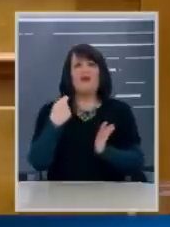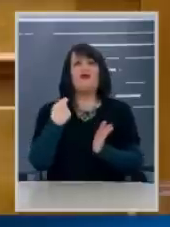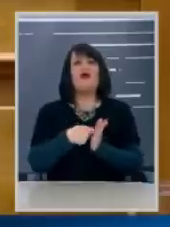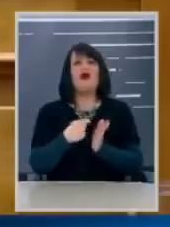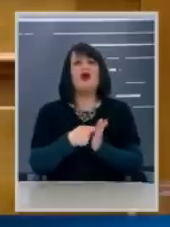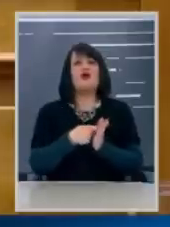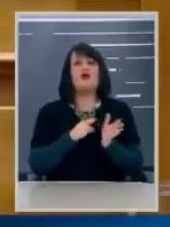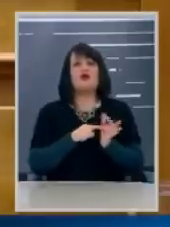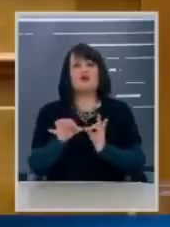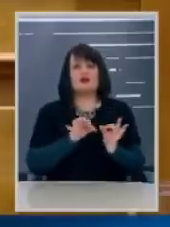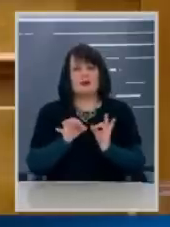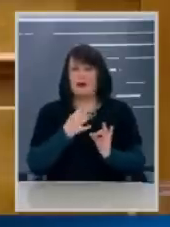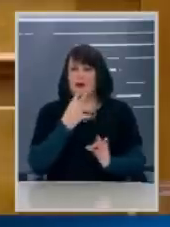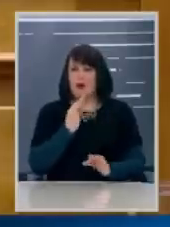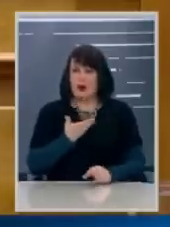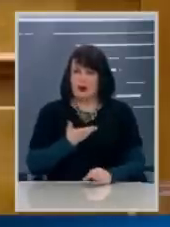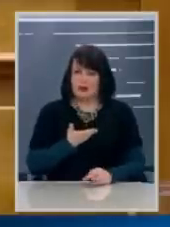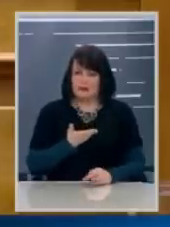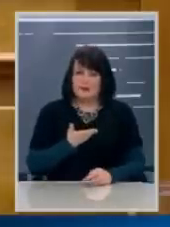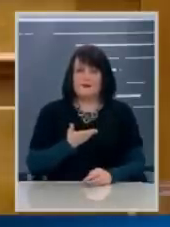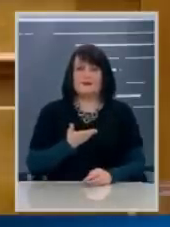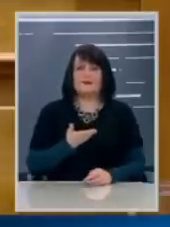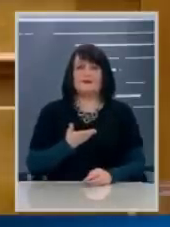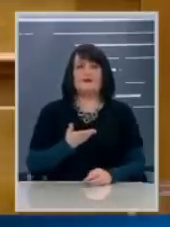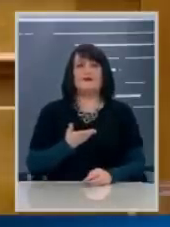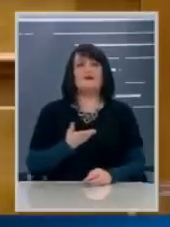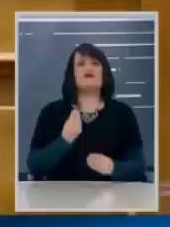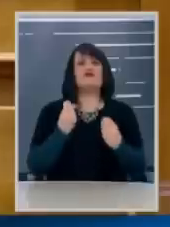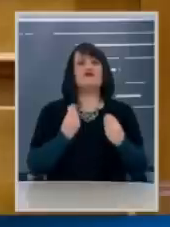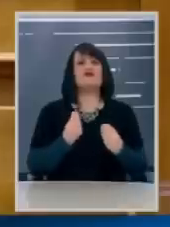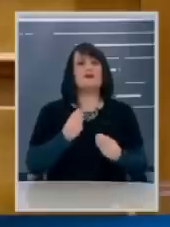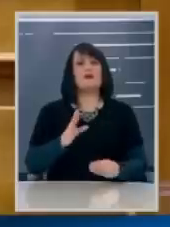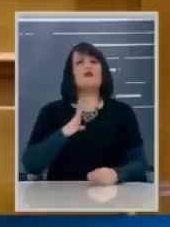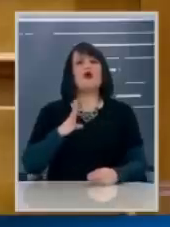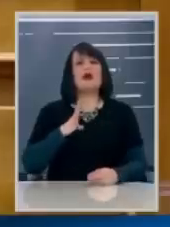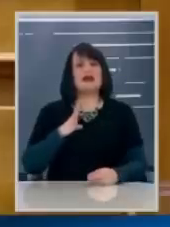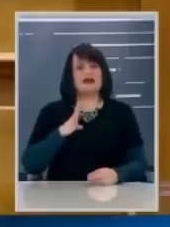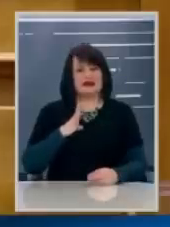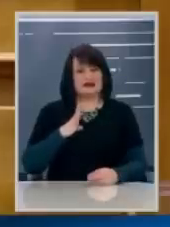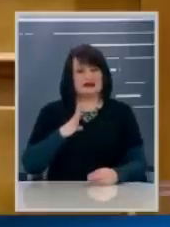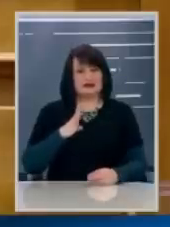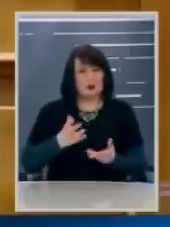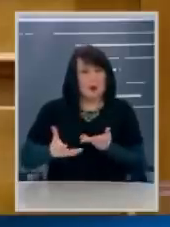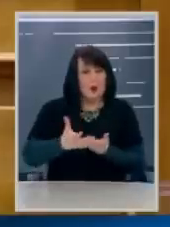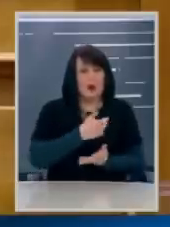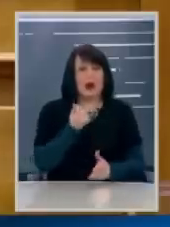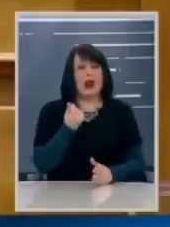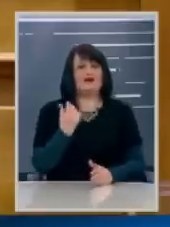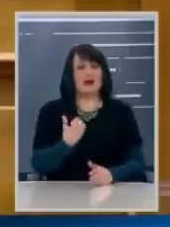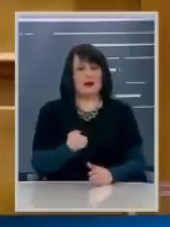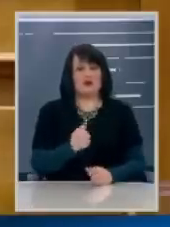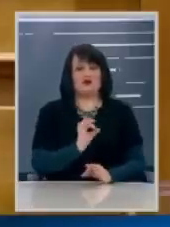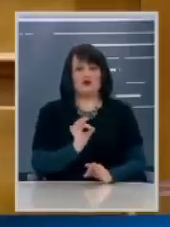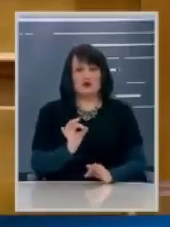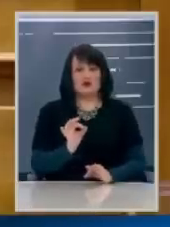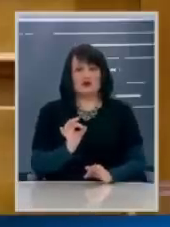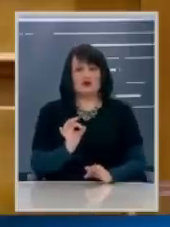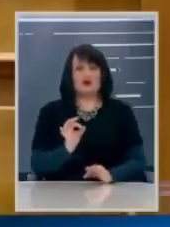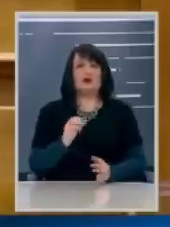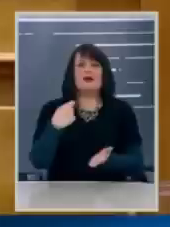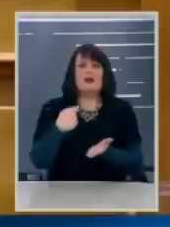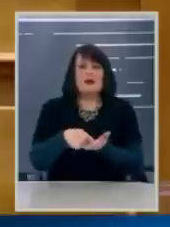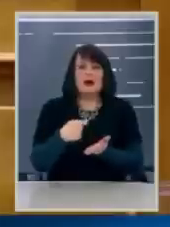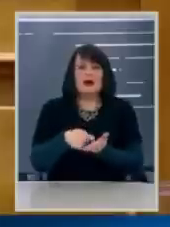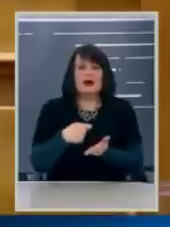έβαζε τους πιο επιτυχημένους των πολιτών, δηλαδή που έχουν μεγαλύτερους τζίρους, να πληρώσουν